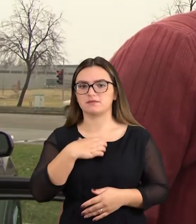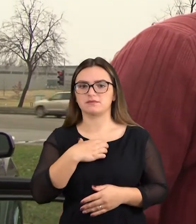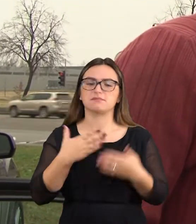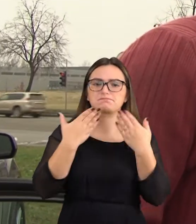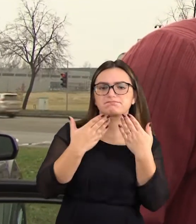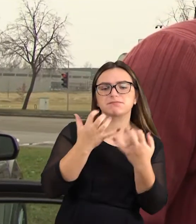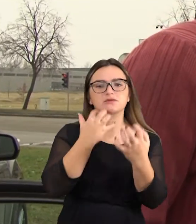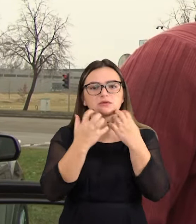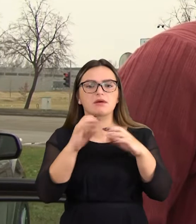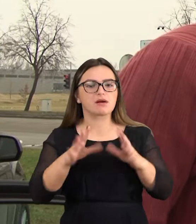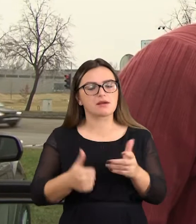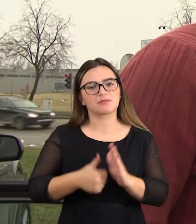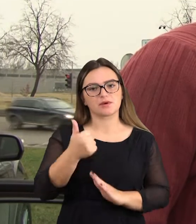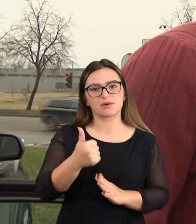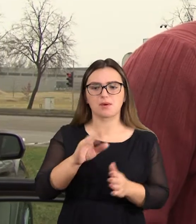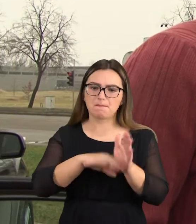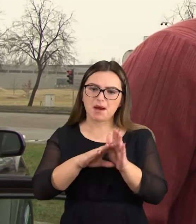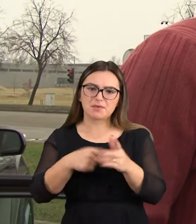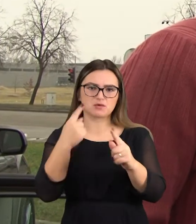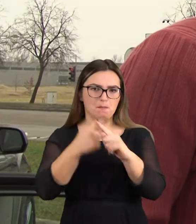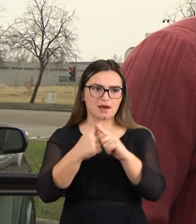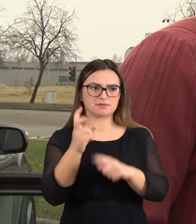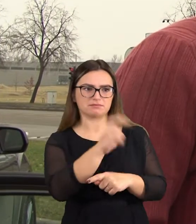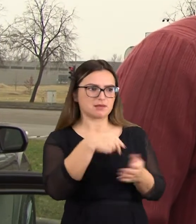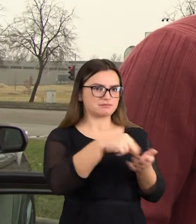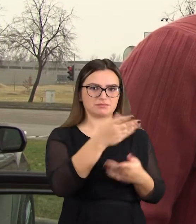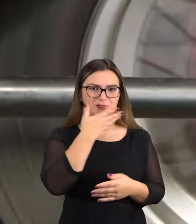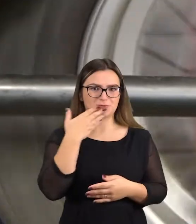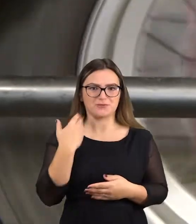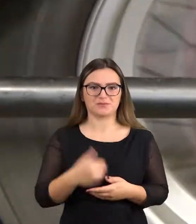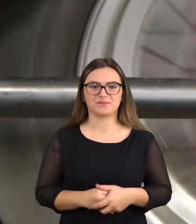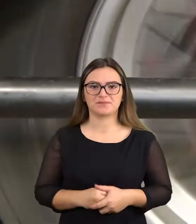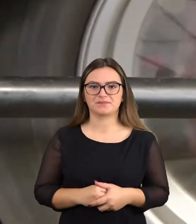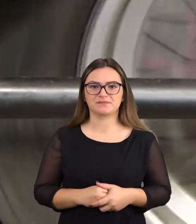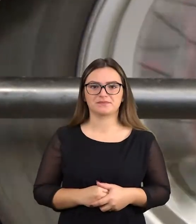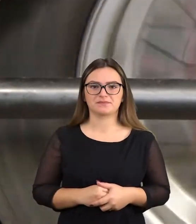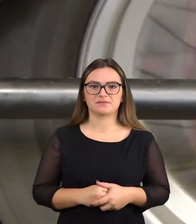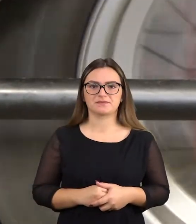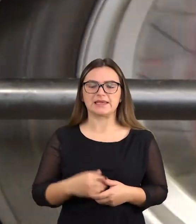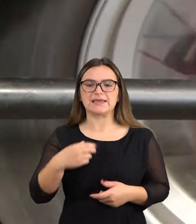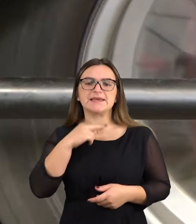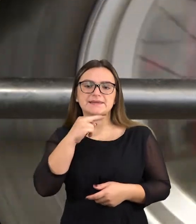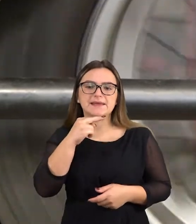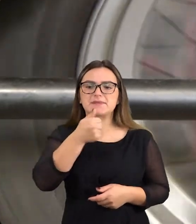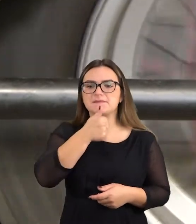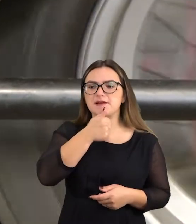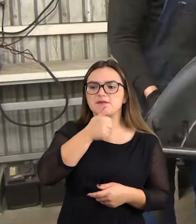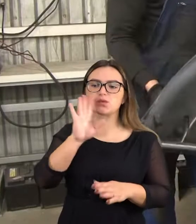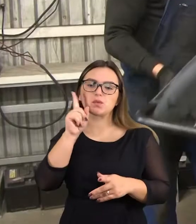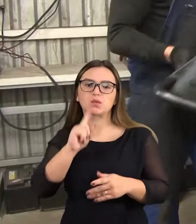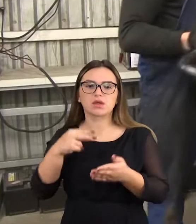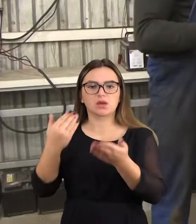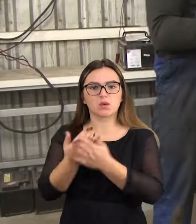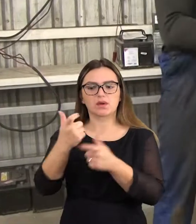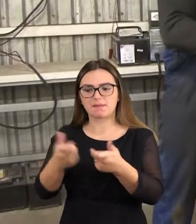tikriausiai pasiskaitom, pasidomim. Neperkam maksimai, tarkim. Labiausiai pakreipti dėmesį renkantis naujas